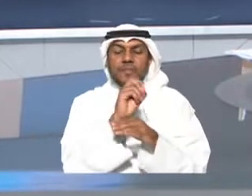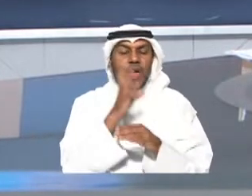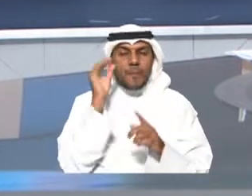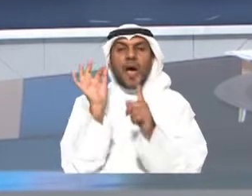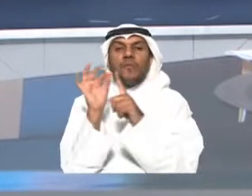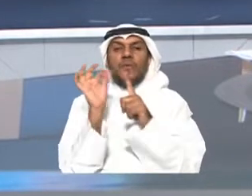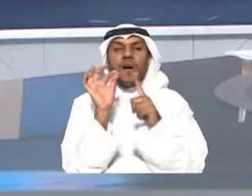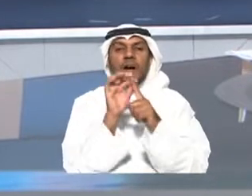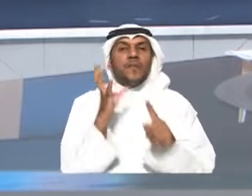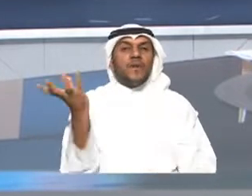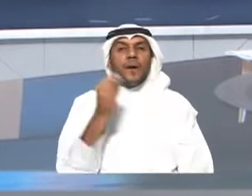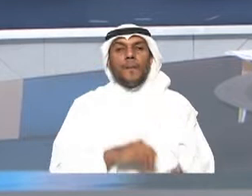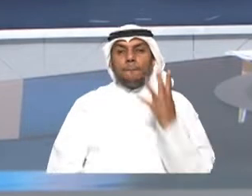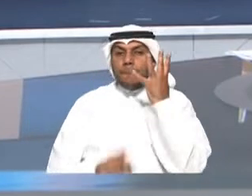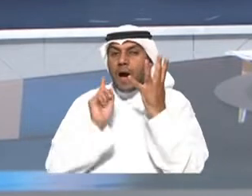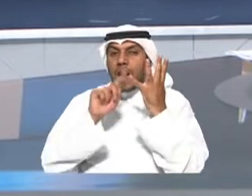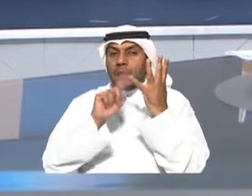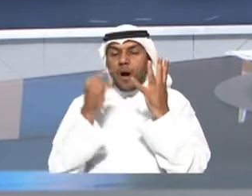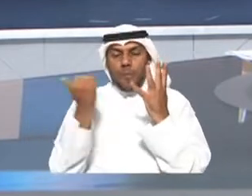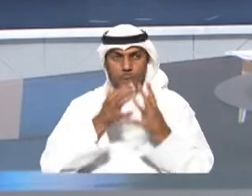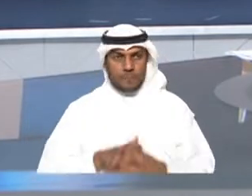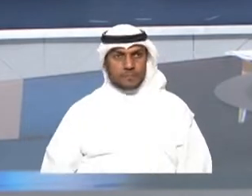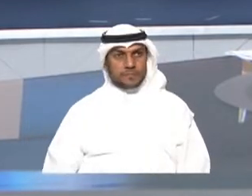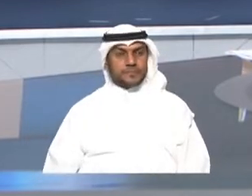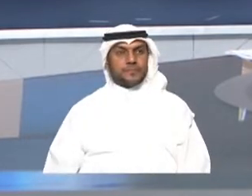الرابع من أهداف التنمية المستدامة.